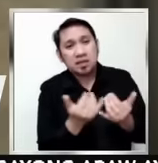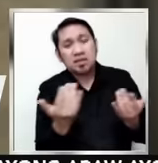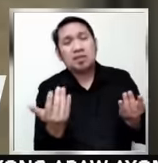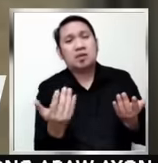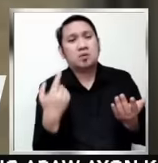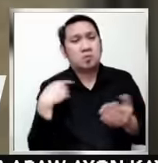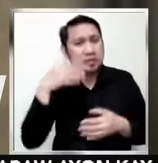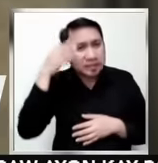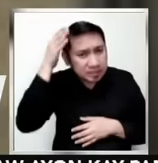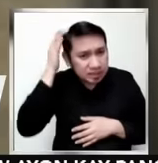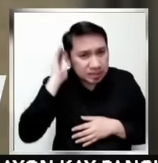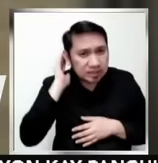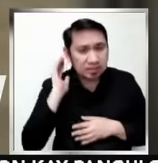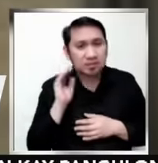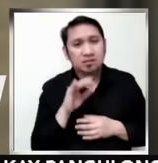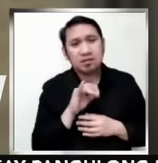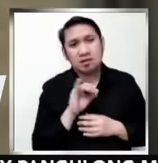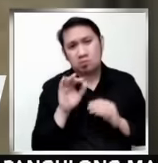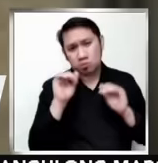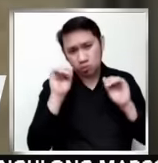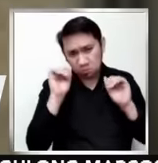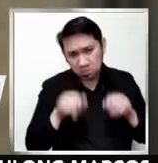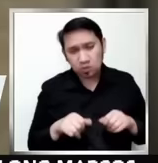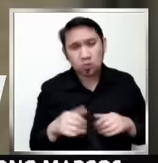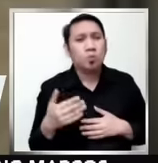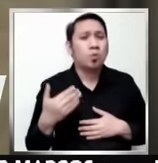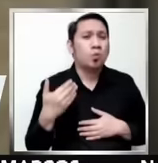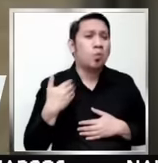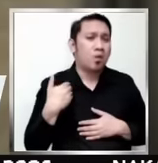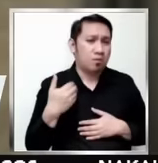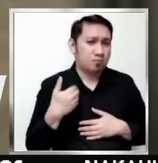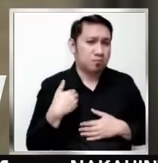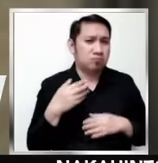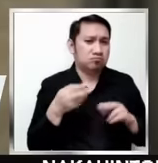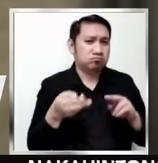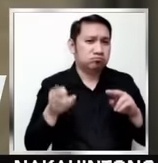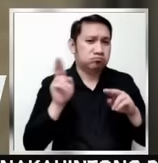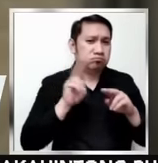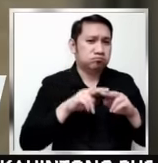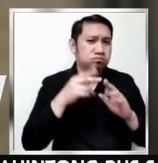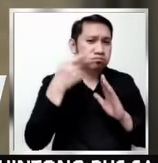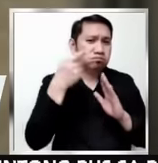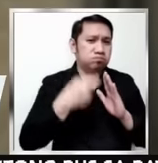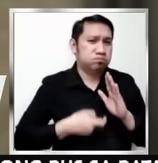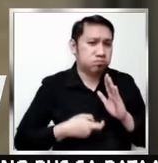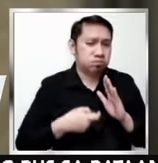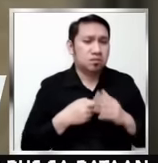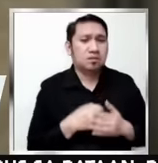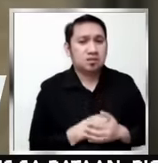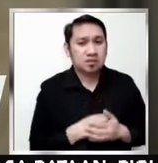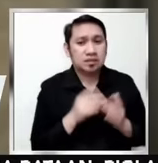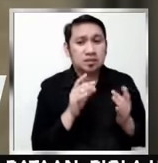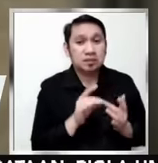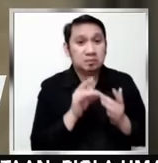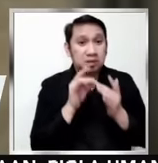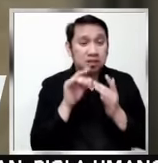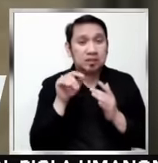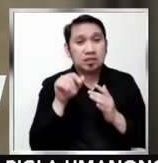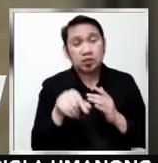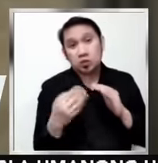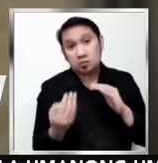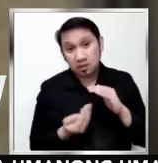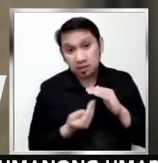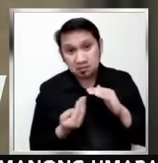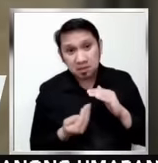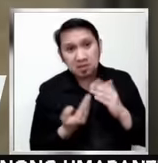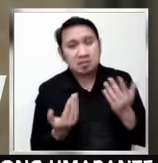kung maaari, wag muna sila mag-increase ng presyo ng especially sa mga basic